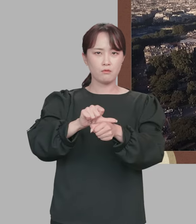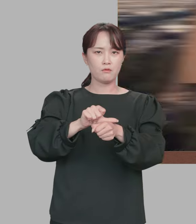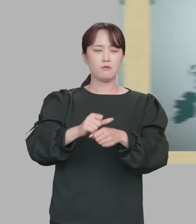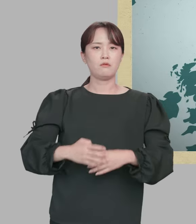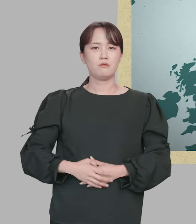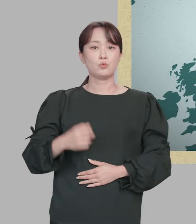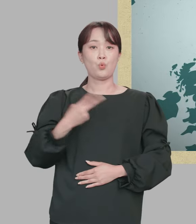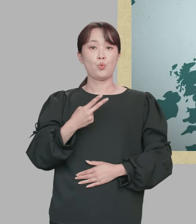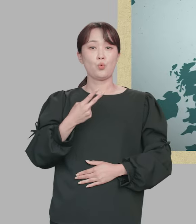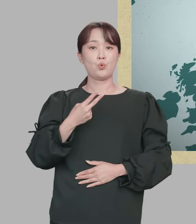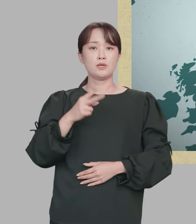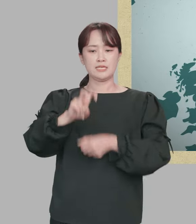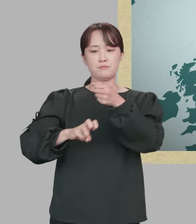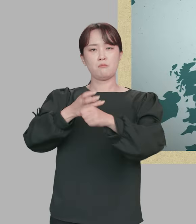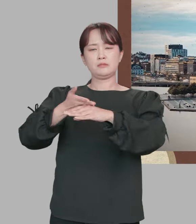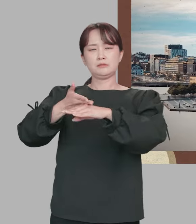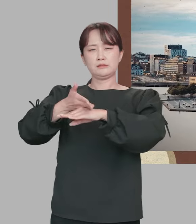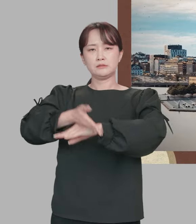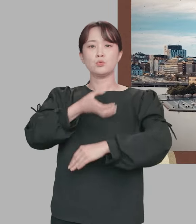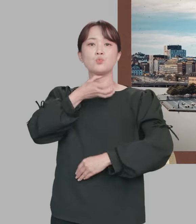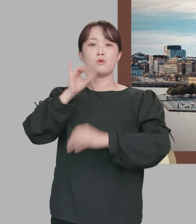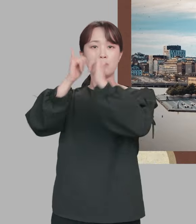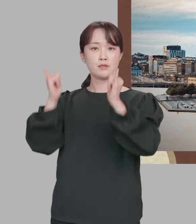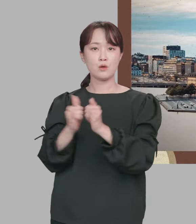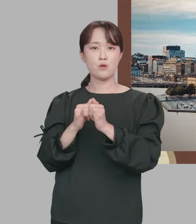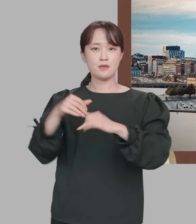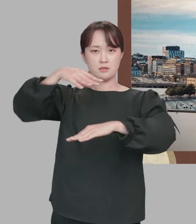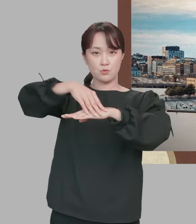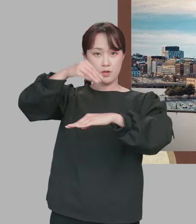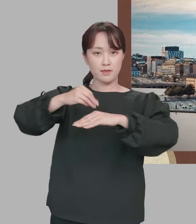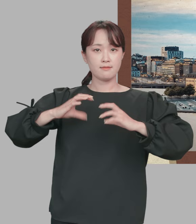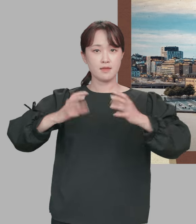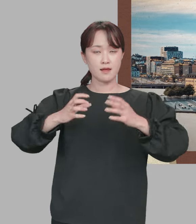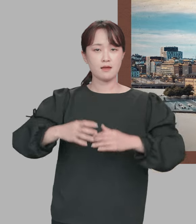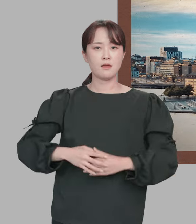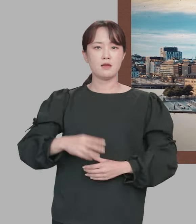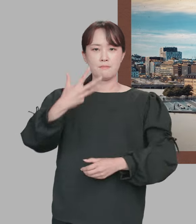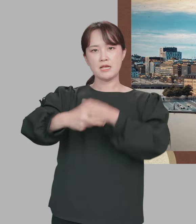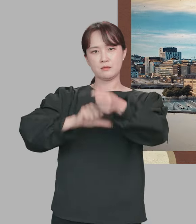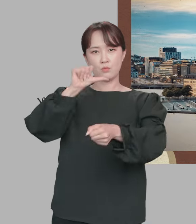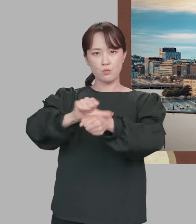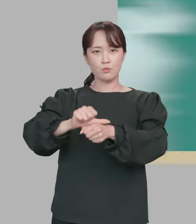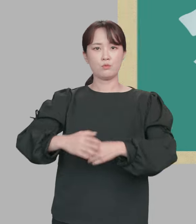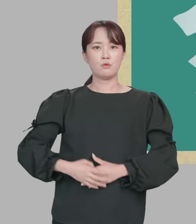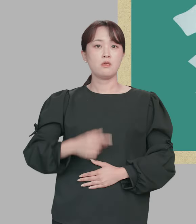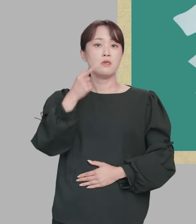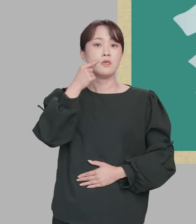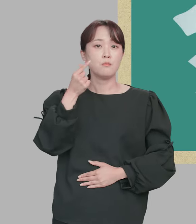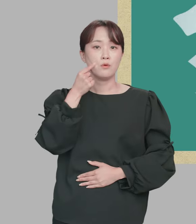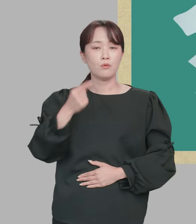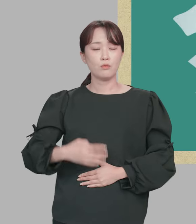걸렸고, 프랑스보다 23년 늦게 고령화 사회에 진입한 스웨덴도 고령 사회까지 85년,